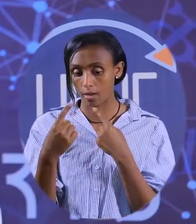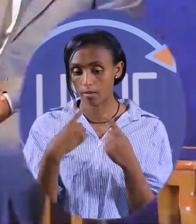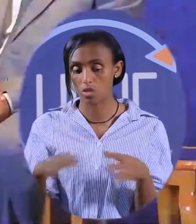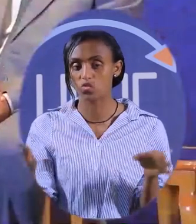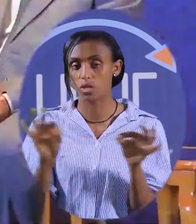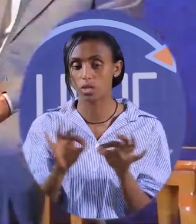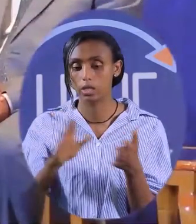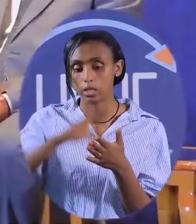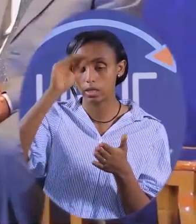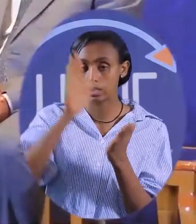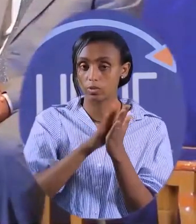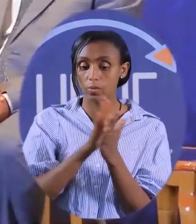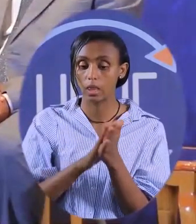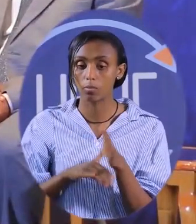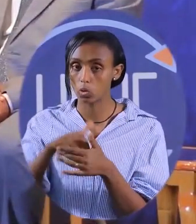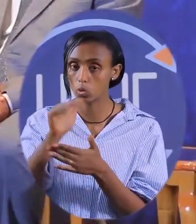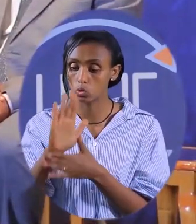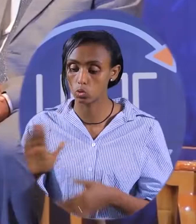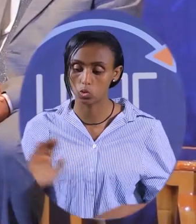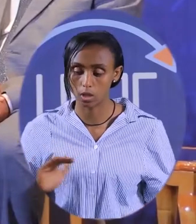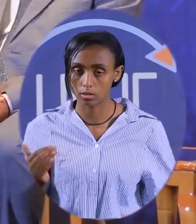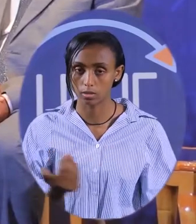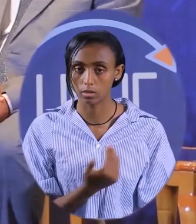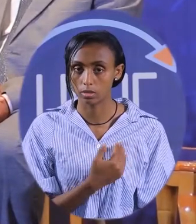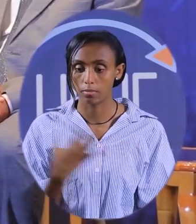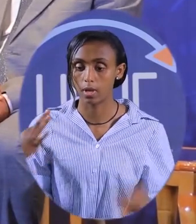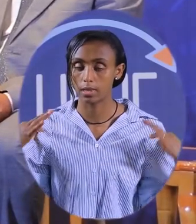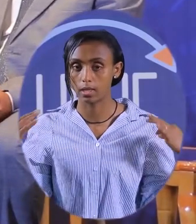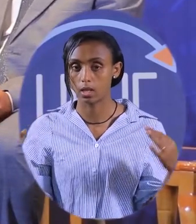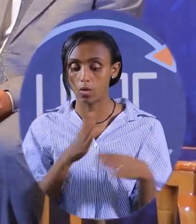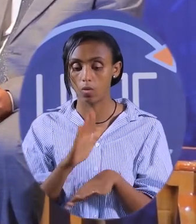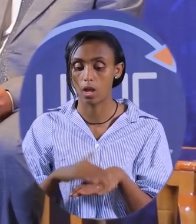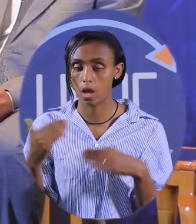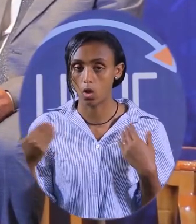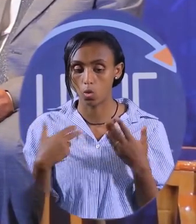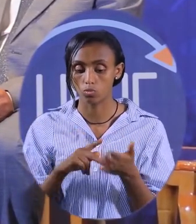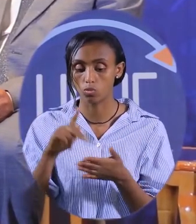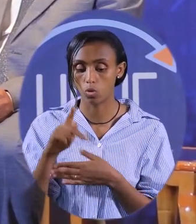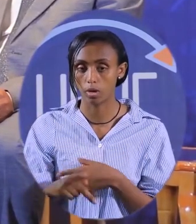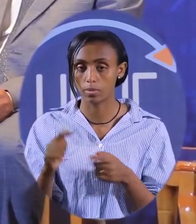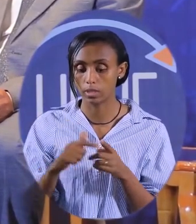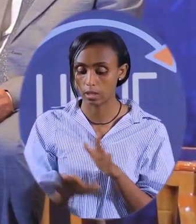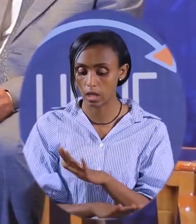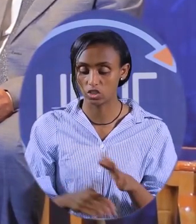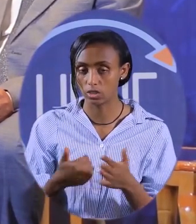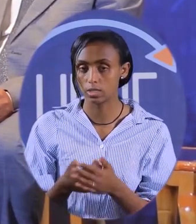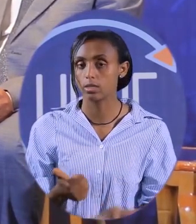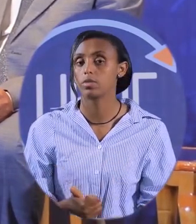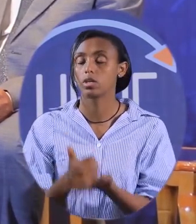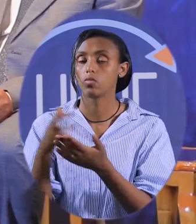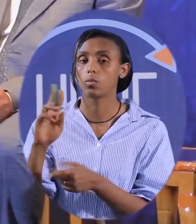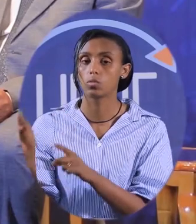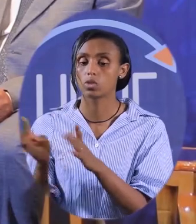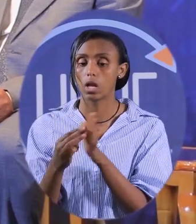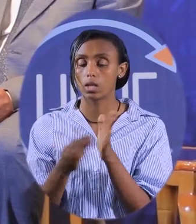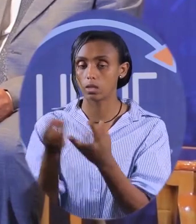ነው። ከትምህርት ቤት የሚወጡት ልጆቻችን በጤናው ሴክተር ያለውን ፕሮግራም እስከታች ድረስ ለመደገፍ